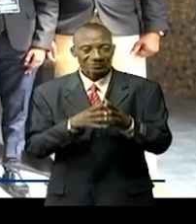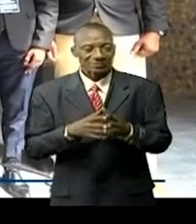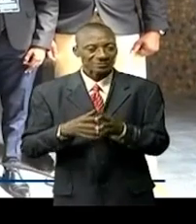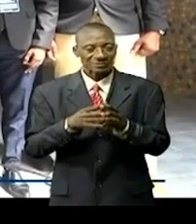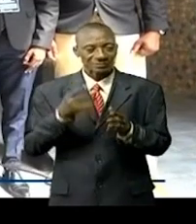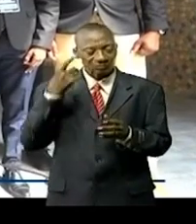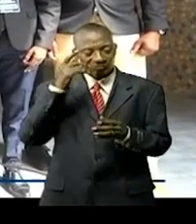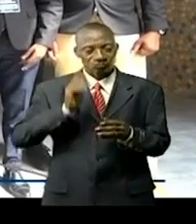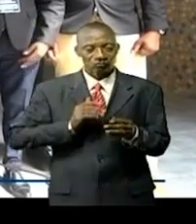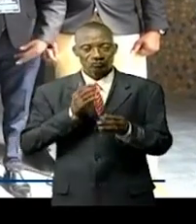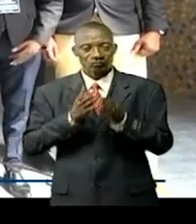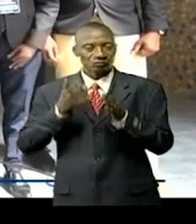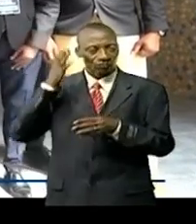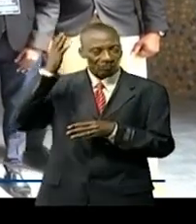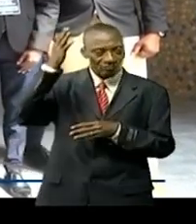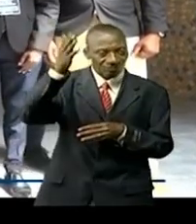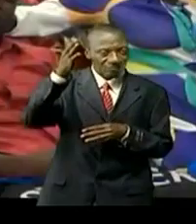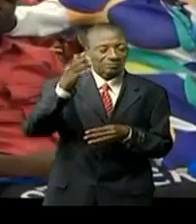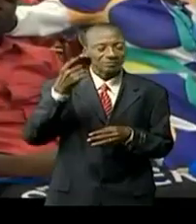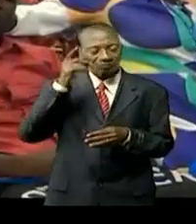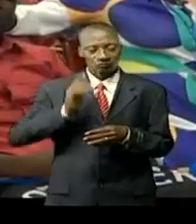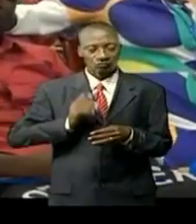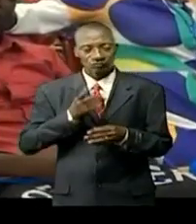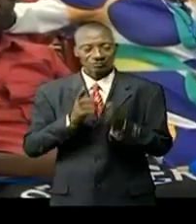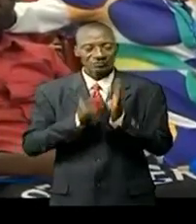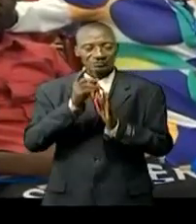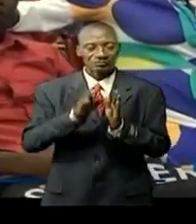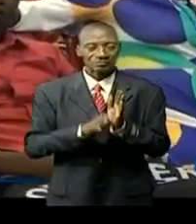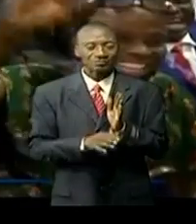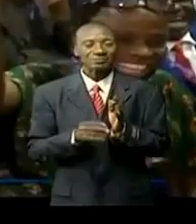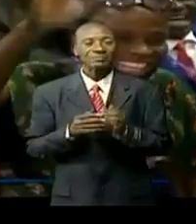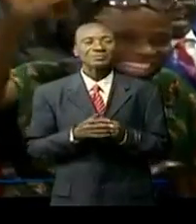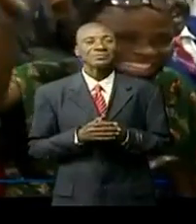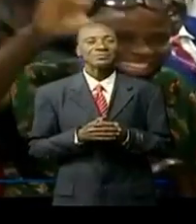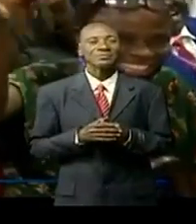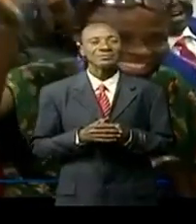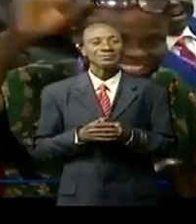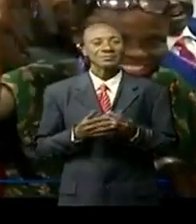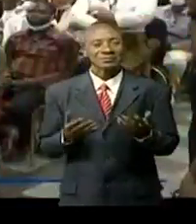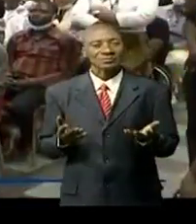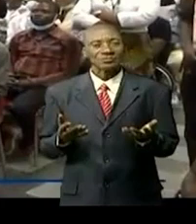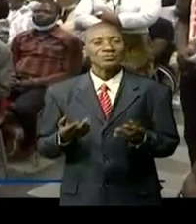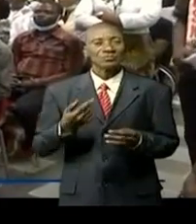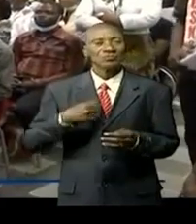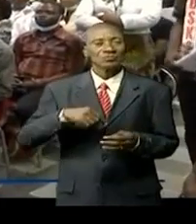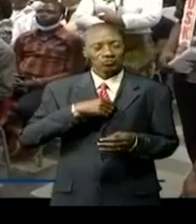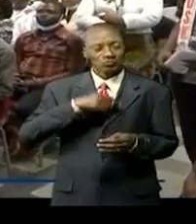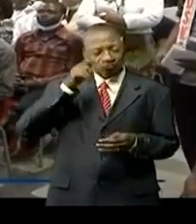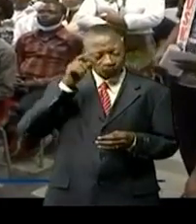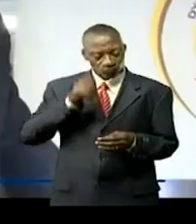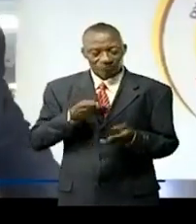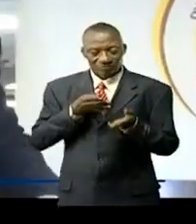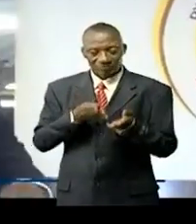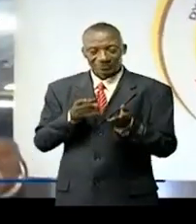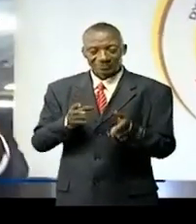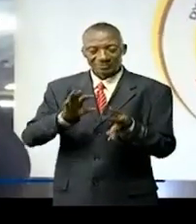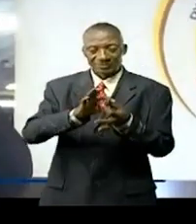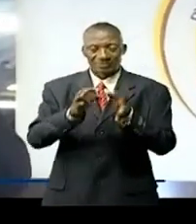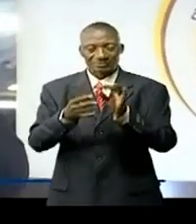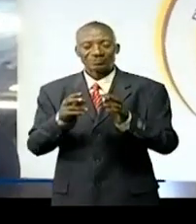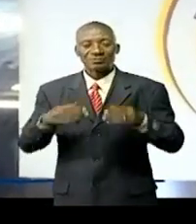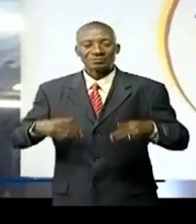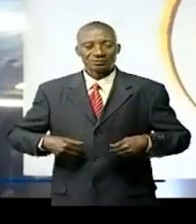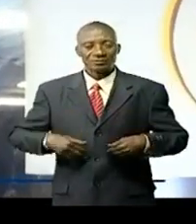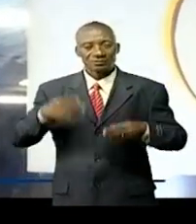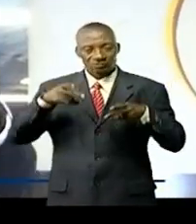devenir commun ou de notre développement. Pour lui, nous devons nous focaliser sur l'entrepreneuriat de jeunes pour permettre à chaque Congolais